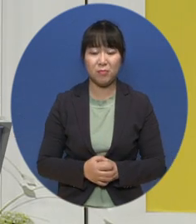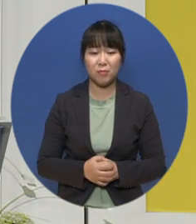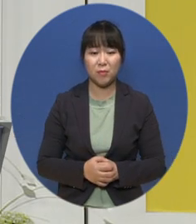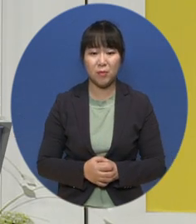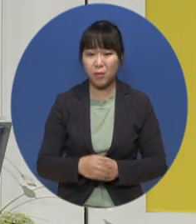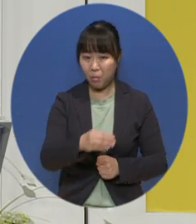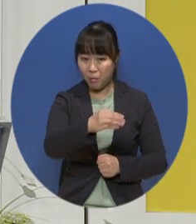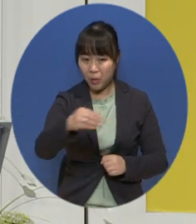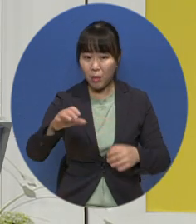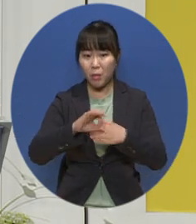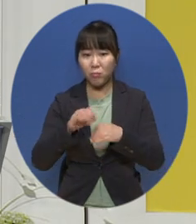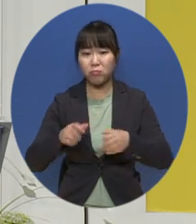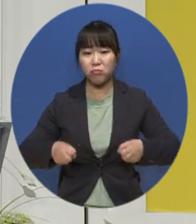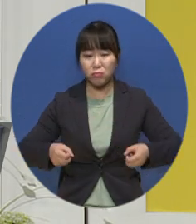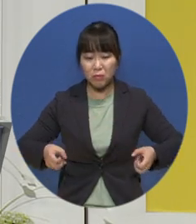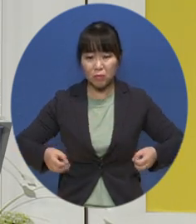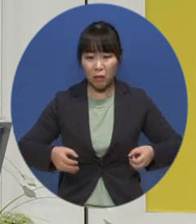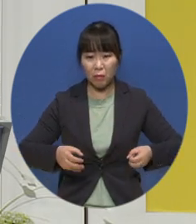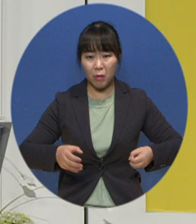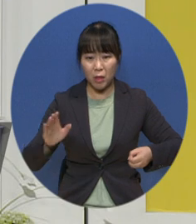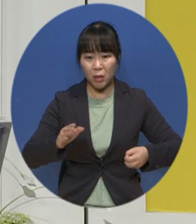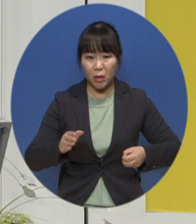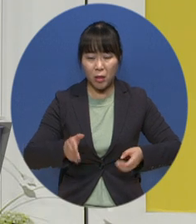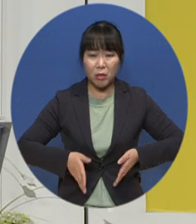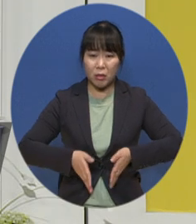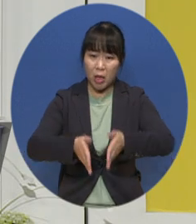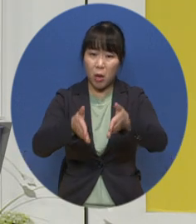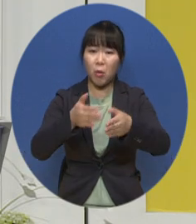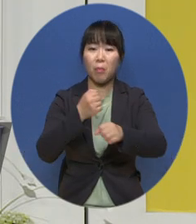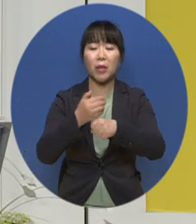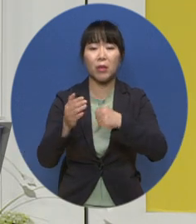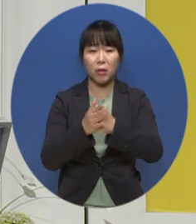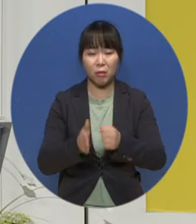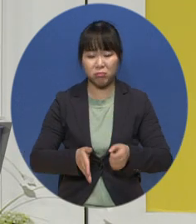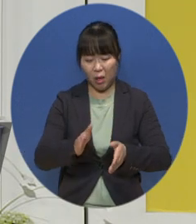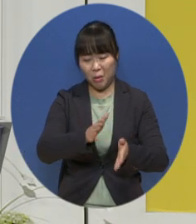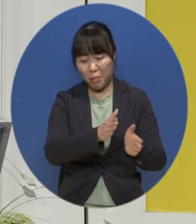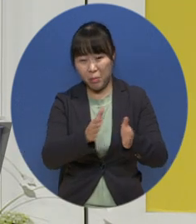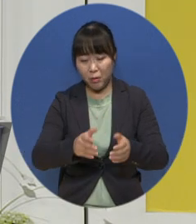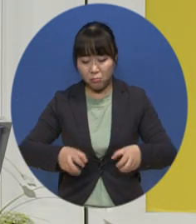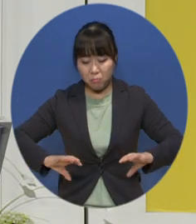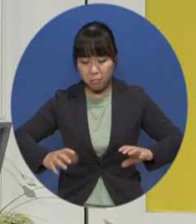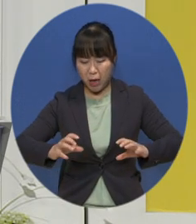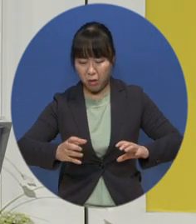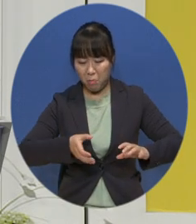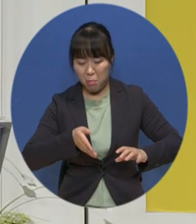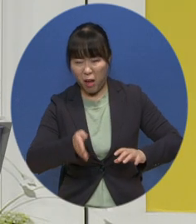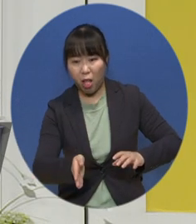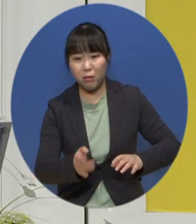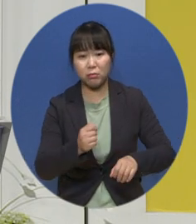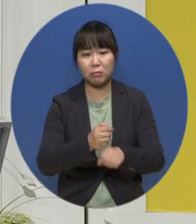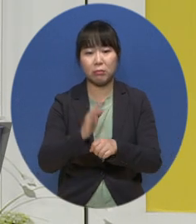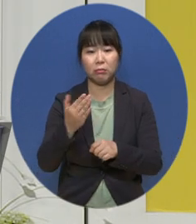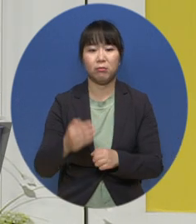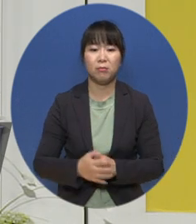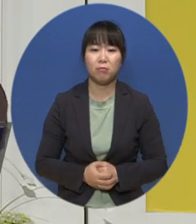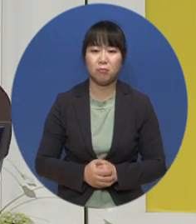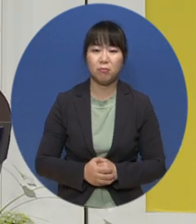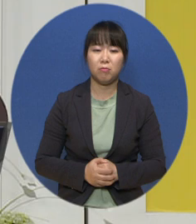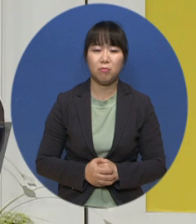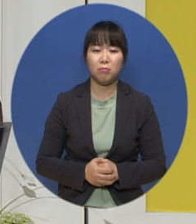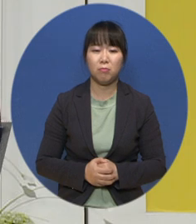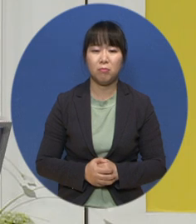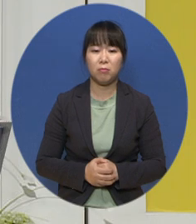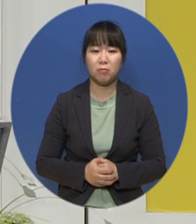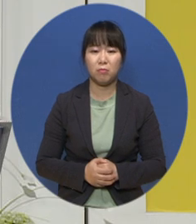옆으로만 들어오면 길어 가면 그 안빠지고 낀데 아 왜 주고 새로 만들어 나가지고 지나고 폭 빠지면 허니를 다니는거 아냐 저거 따라